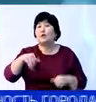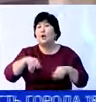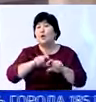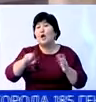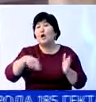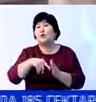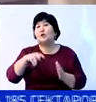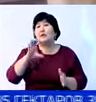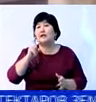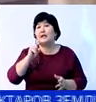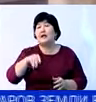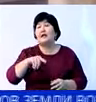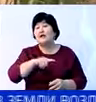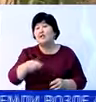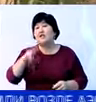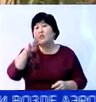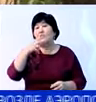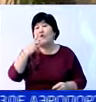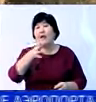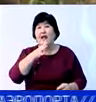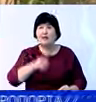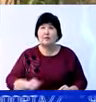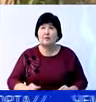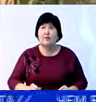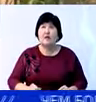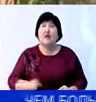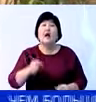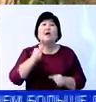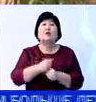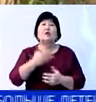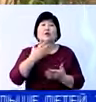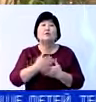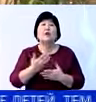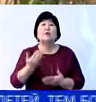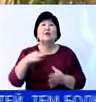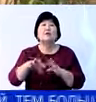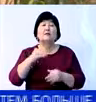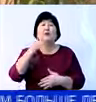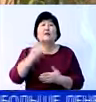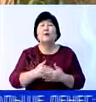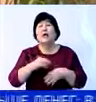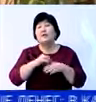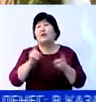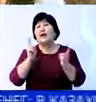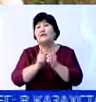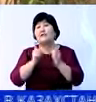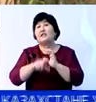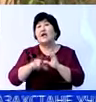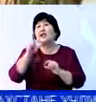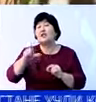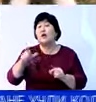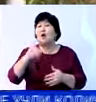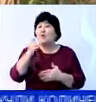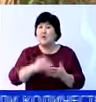городском маслихате в течение 2 лет. Они разработали свои предвыборные программы, провели встречи с избирателями.